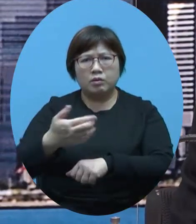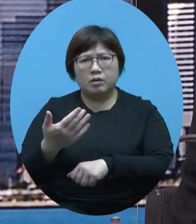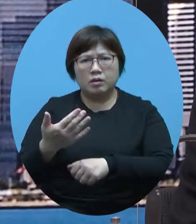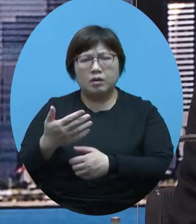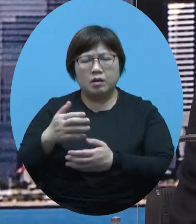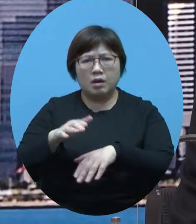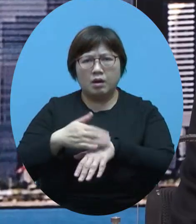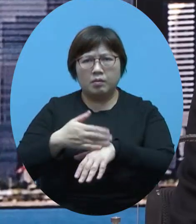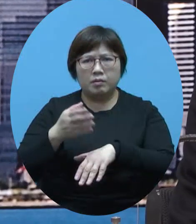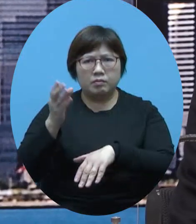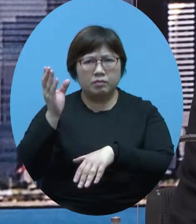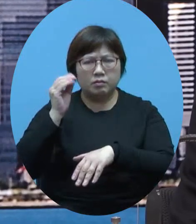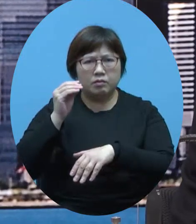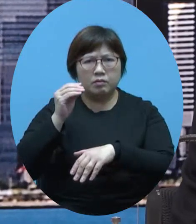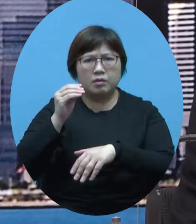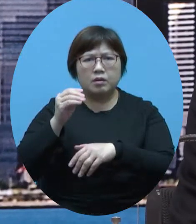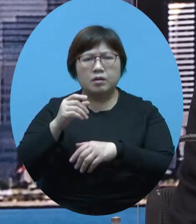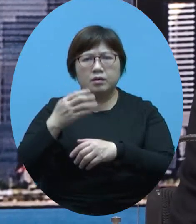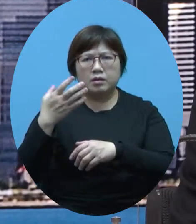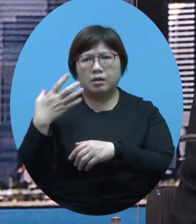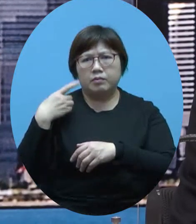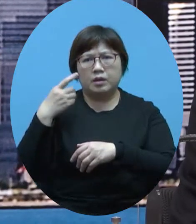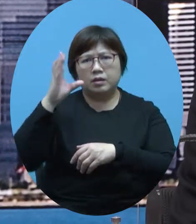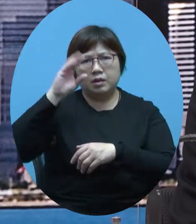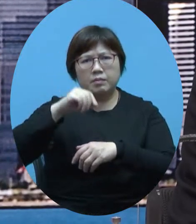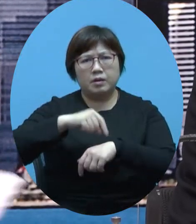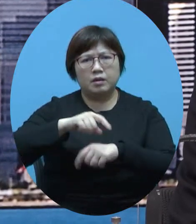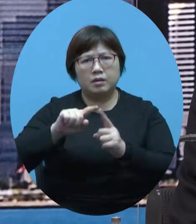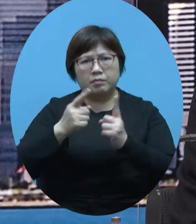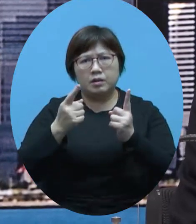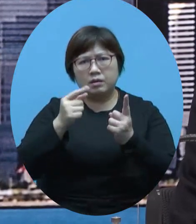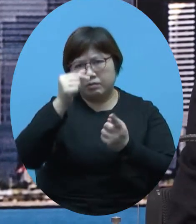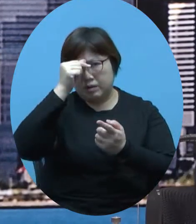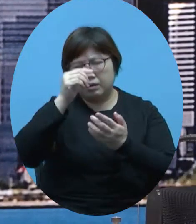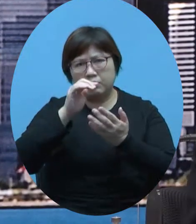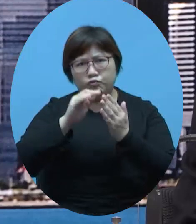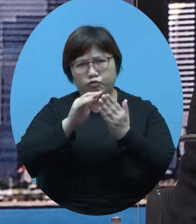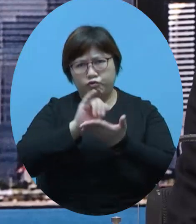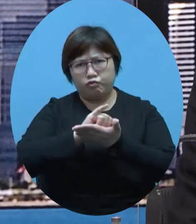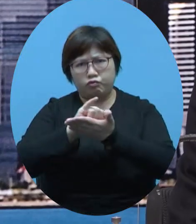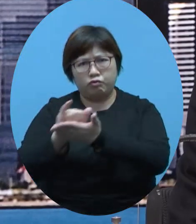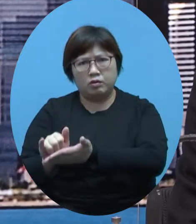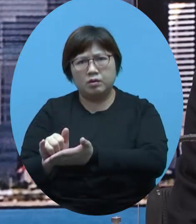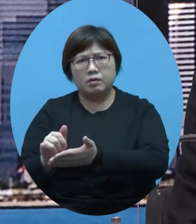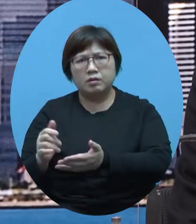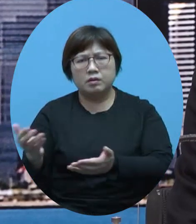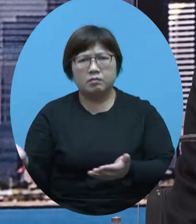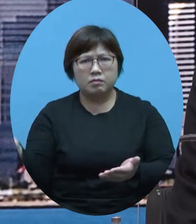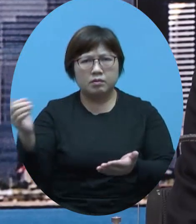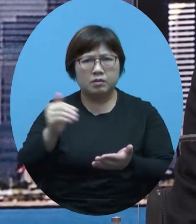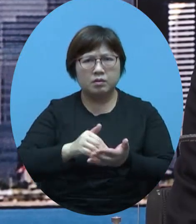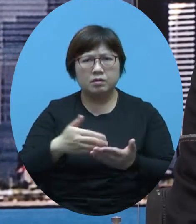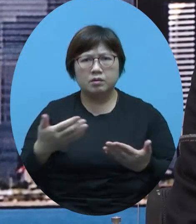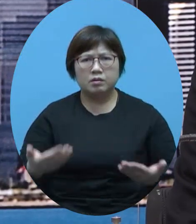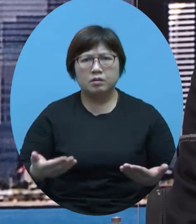到嘅資料咧，就係佢大概尋晚十一點鐘就係送去醫院，咁所以睇翻咧，如果嚟到依家咧，都講